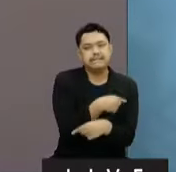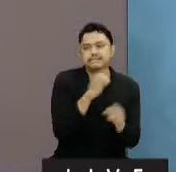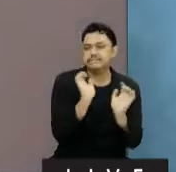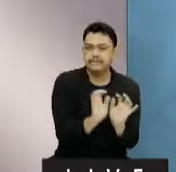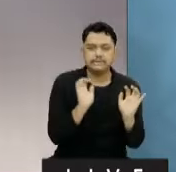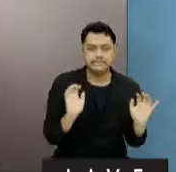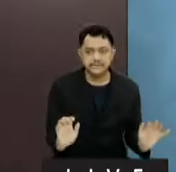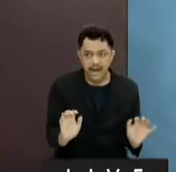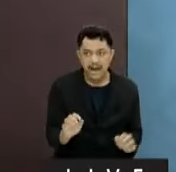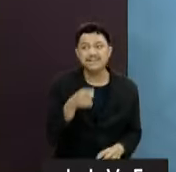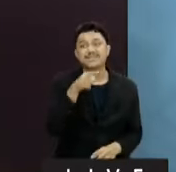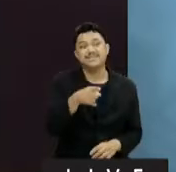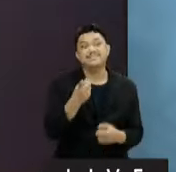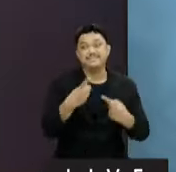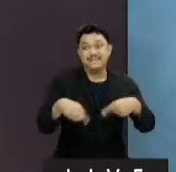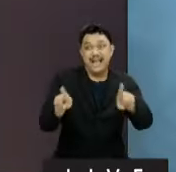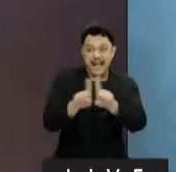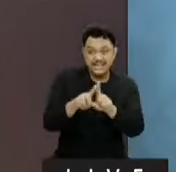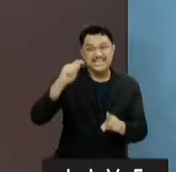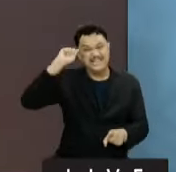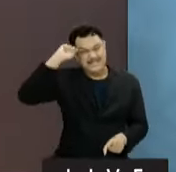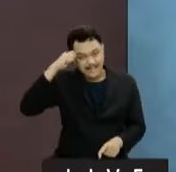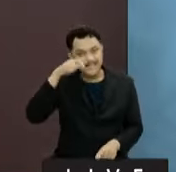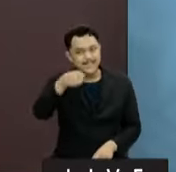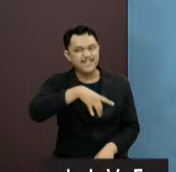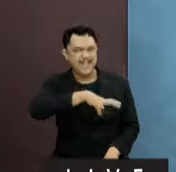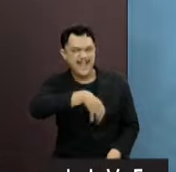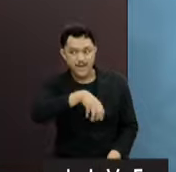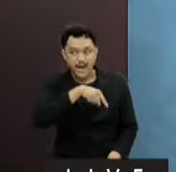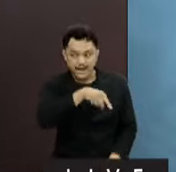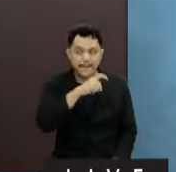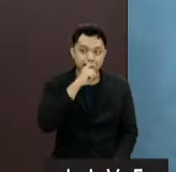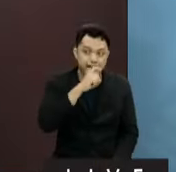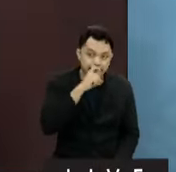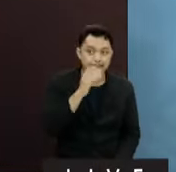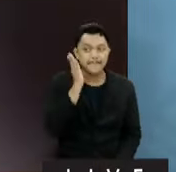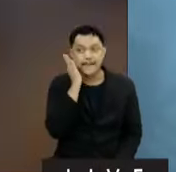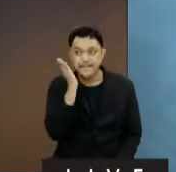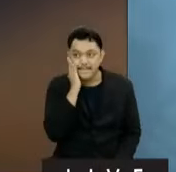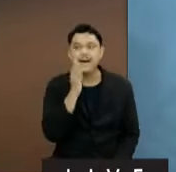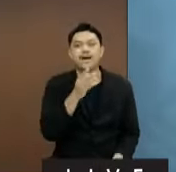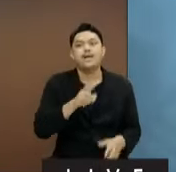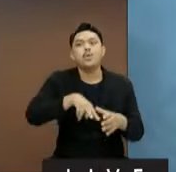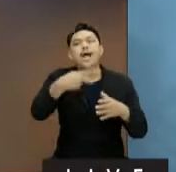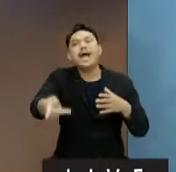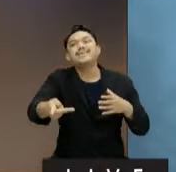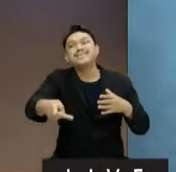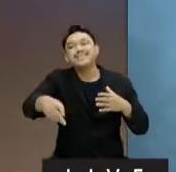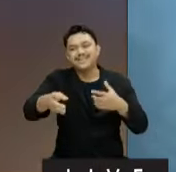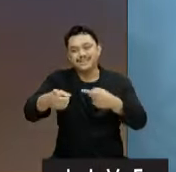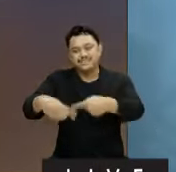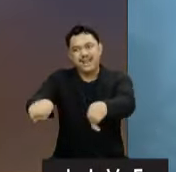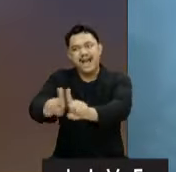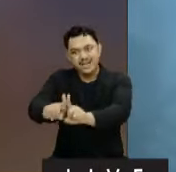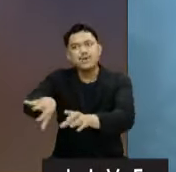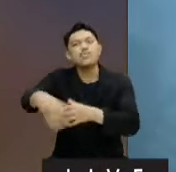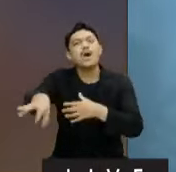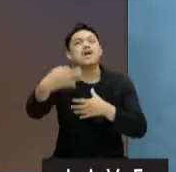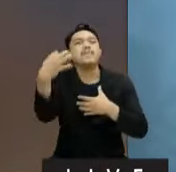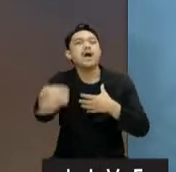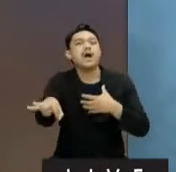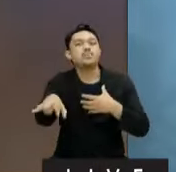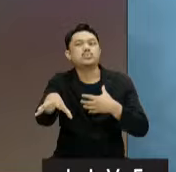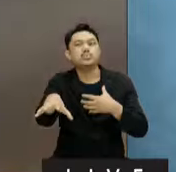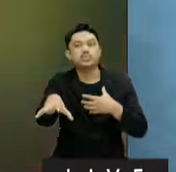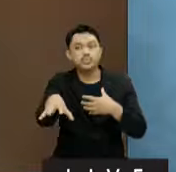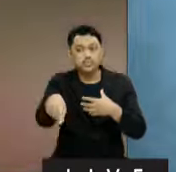begitu ya. Nah, ini yang juga perlu mendapat perhatian begitu, karena tadi kemampuan penyelesaian masalah Oke. ini belum cukup matang